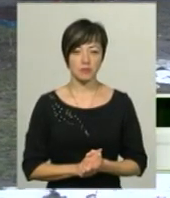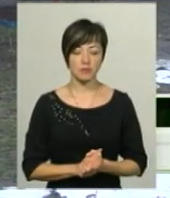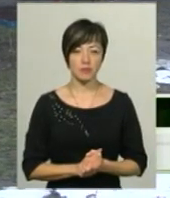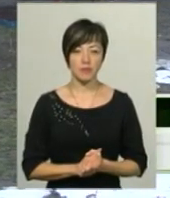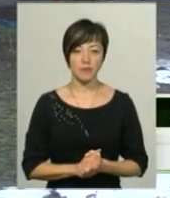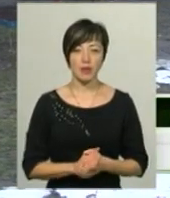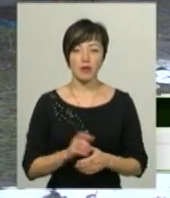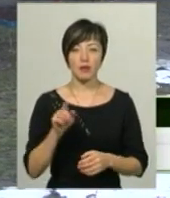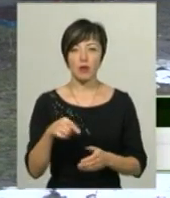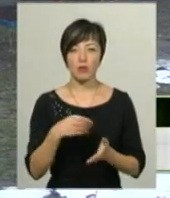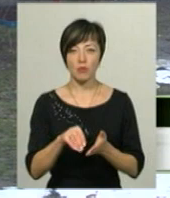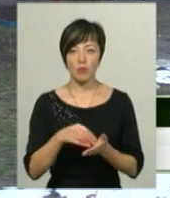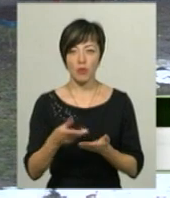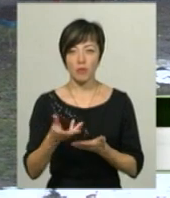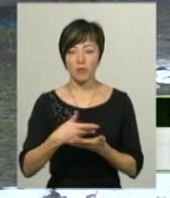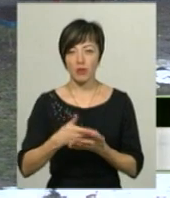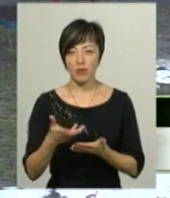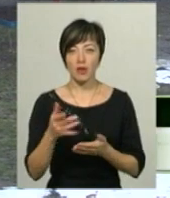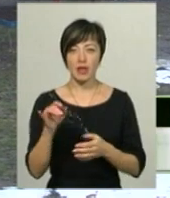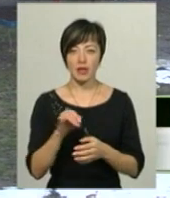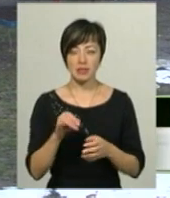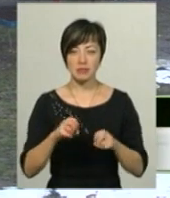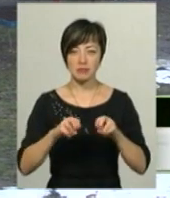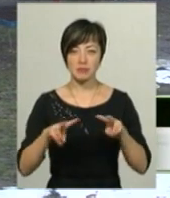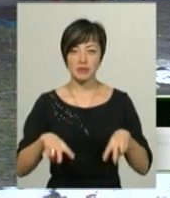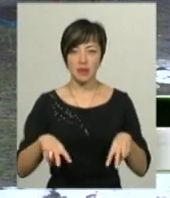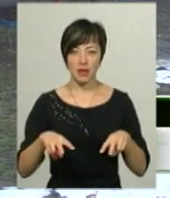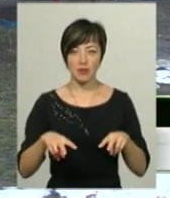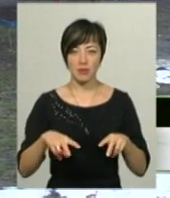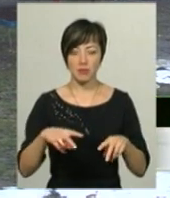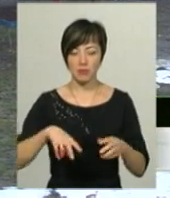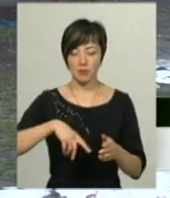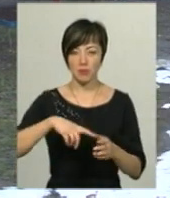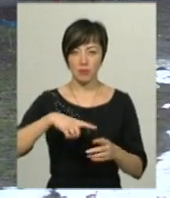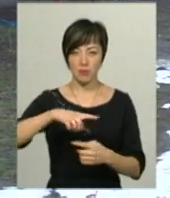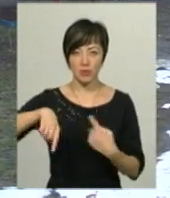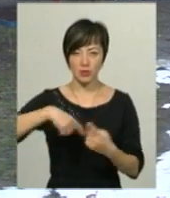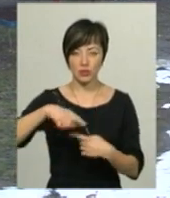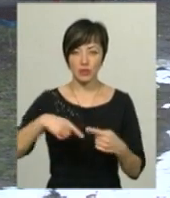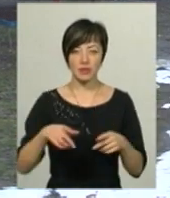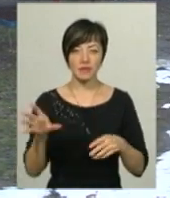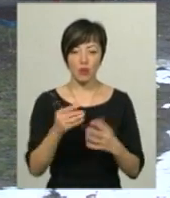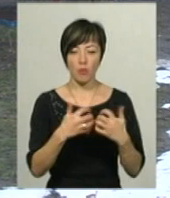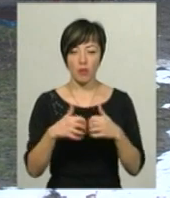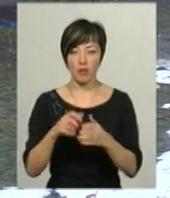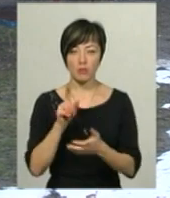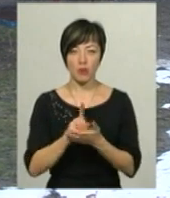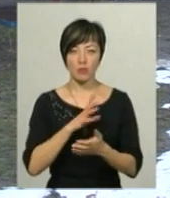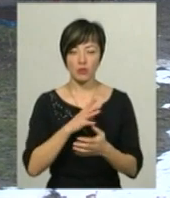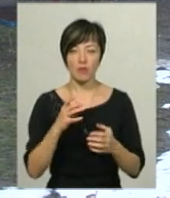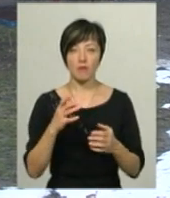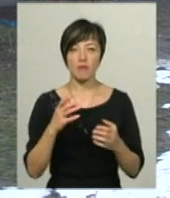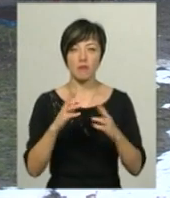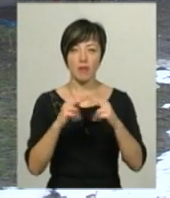мікроволновки закуповуються, і мікшери там технічне таке обстоять. Тобто, в принципі, вписано все обладнання, яке має бути в Палаці спорту.